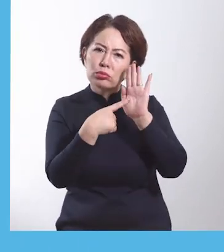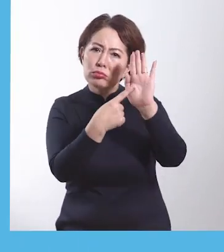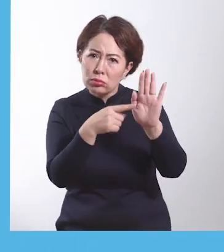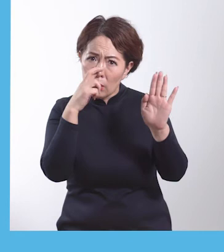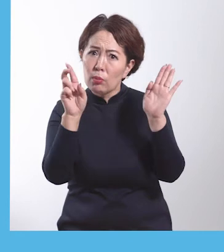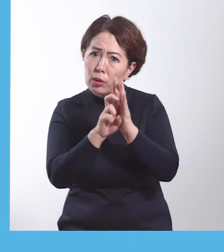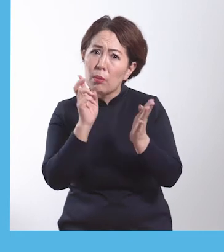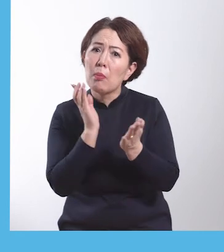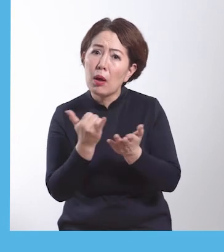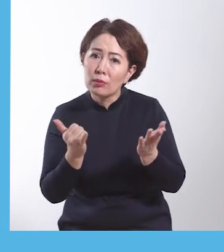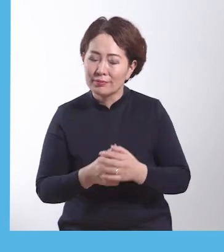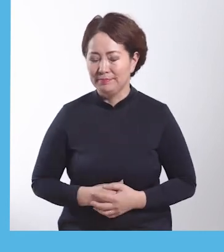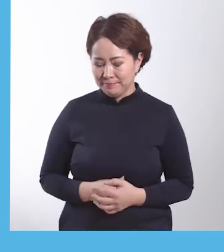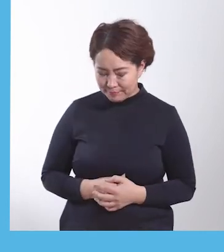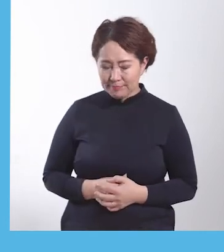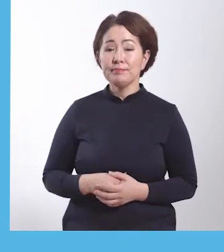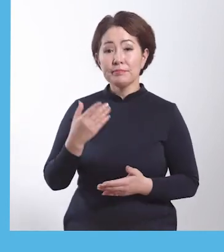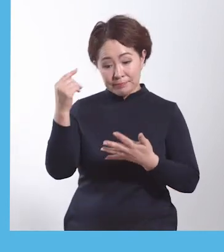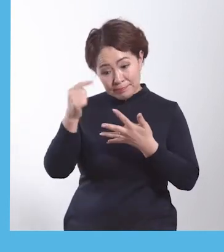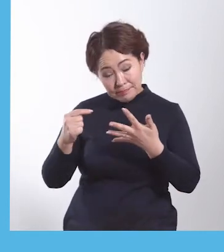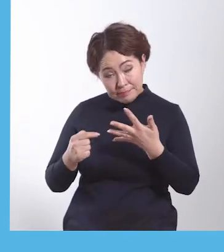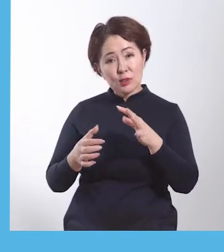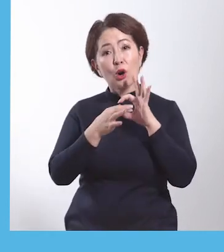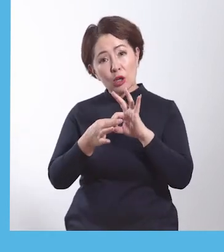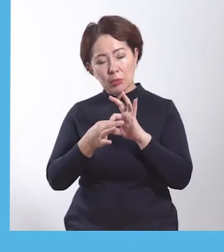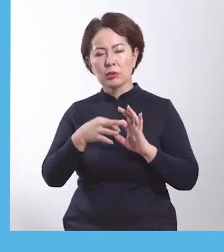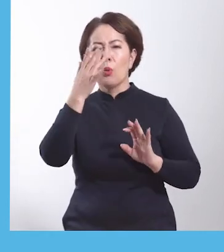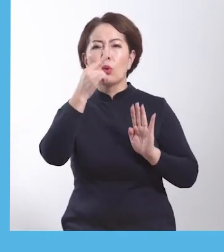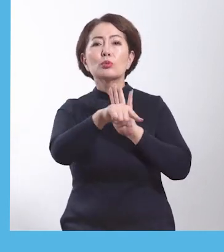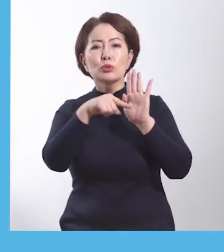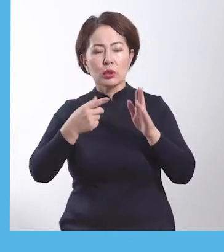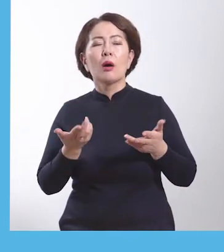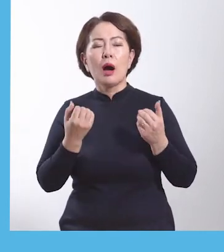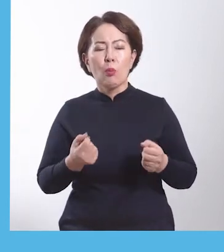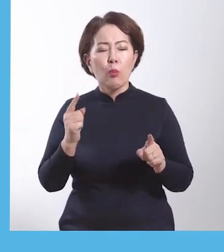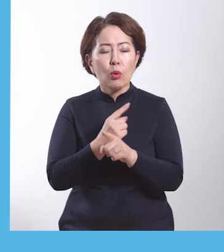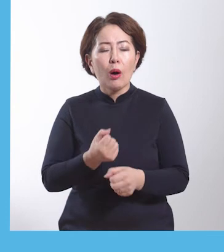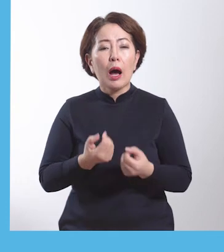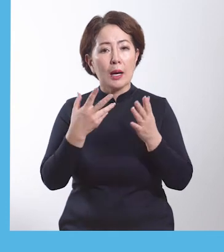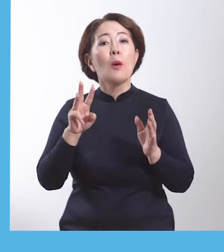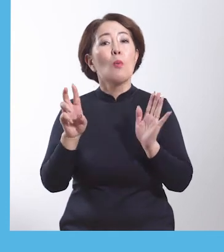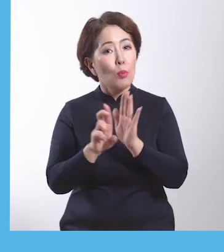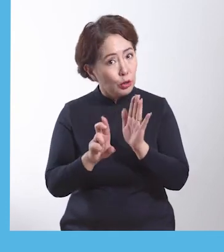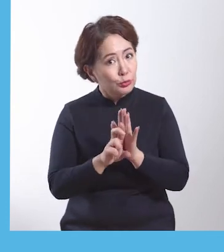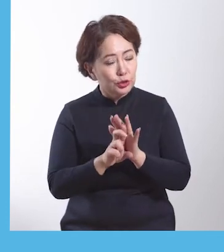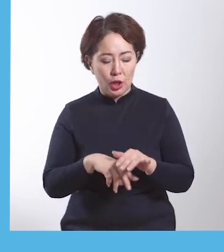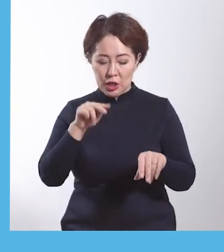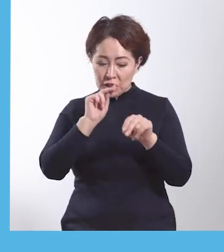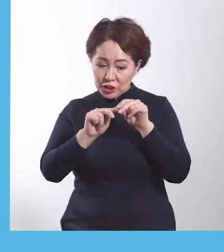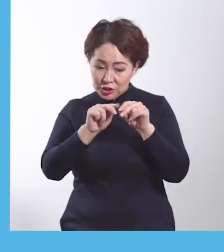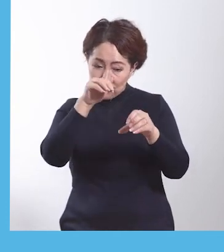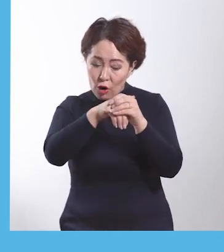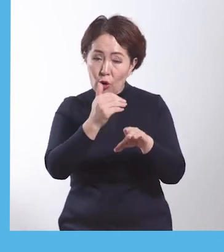буруу гарах боломжтой юу? Дараах шалтгааны улмаас хариу хуурамч сөрөг гэж буруу гарах боломжтой.